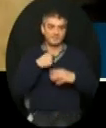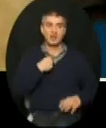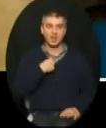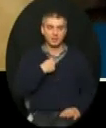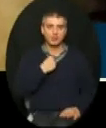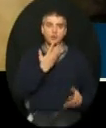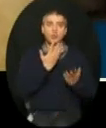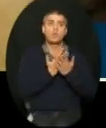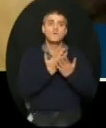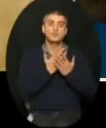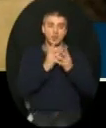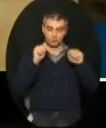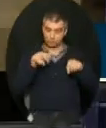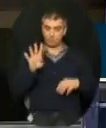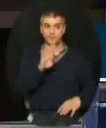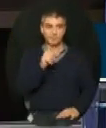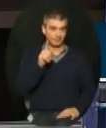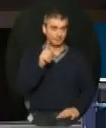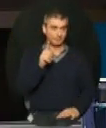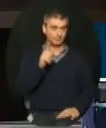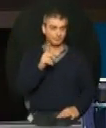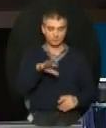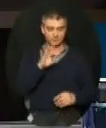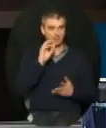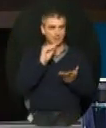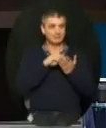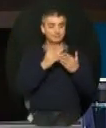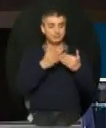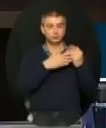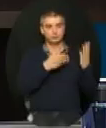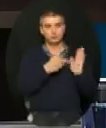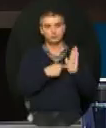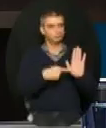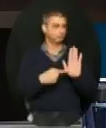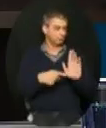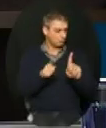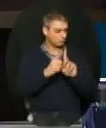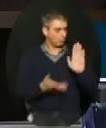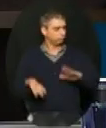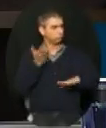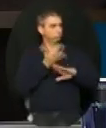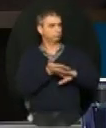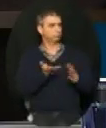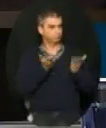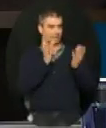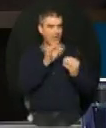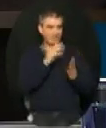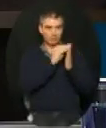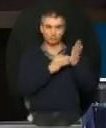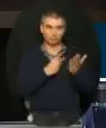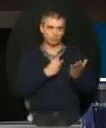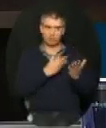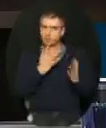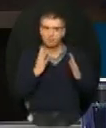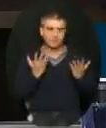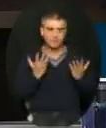דווקא זה העובדה שכאן נתניהו בחר לשים את אשתו בפרונט, ממש להעלות אותה לעולה על מסבך הדוח הזה.